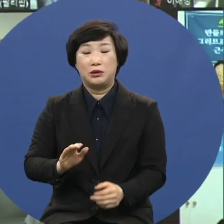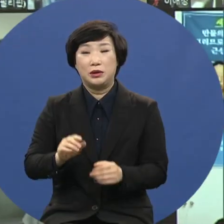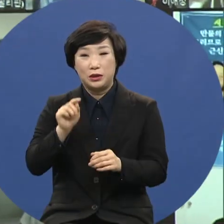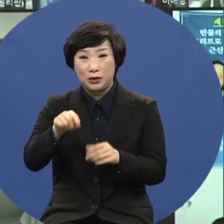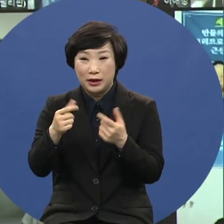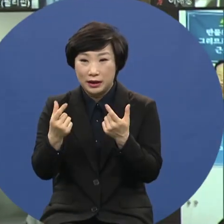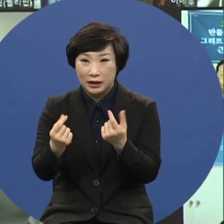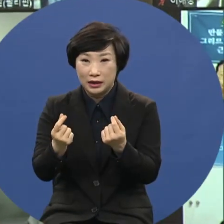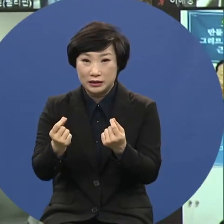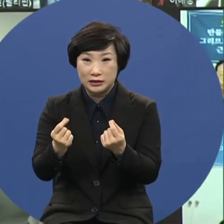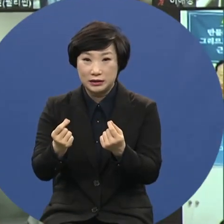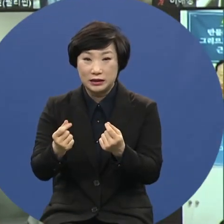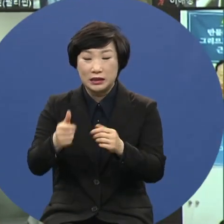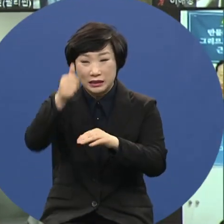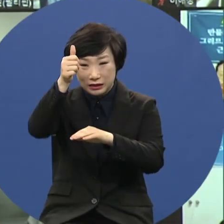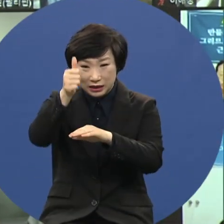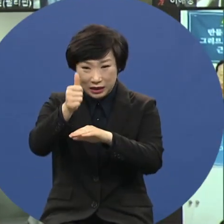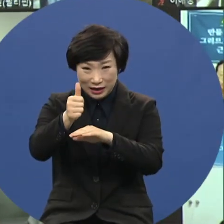이렇게